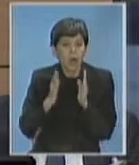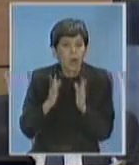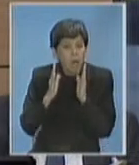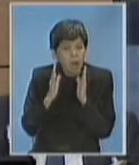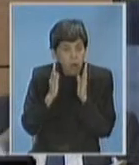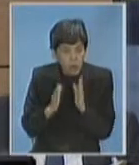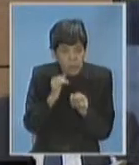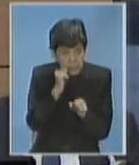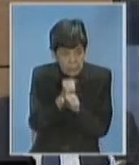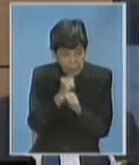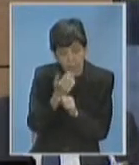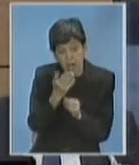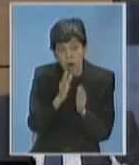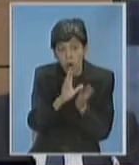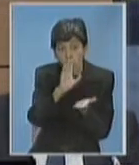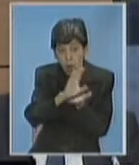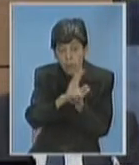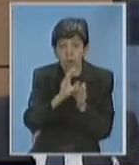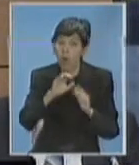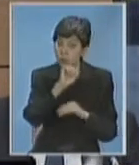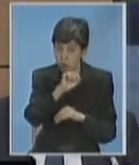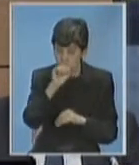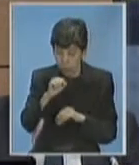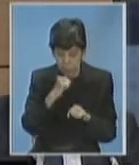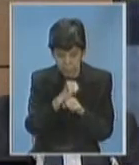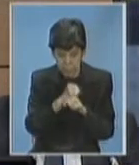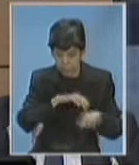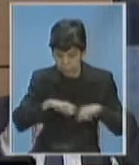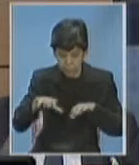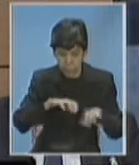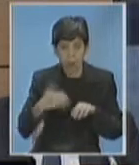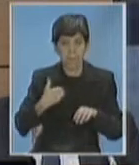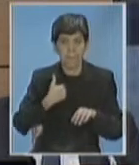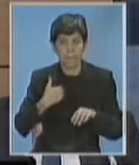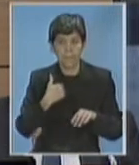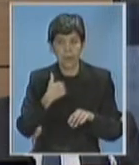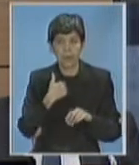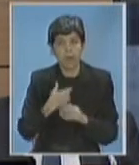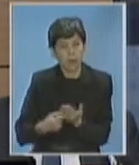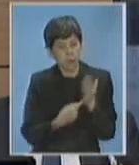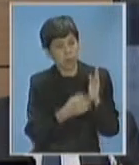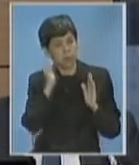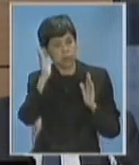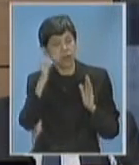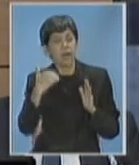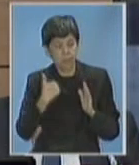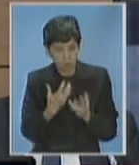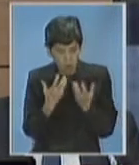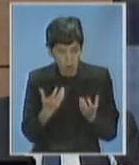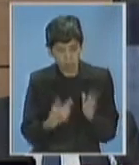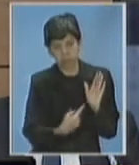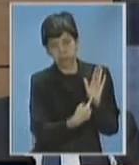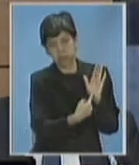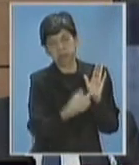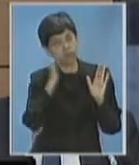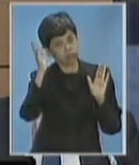ที่งบประมาณของสภาผู้แทนราษฎรได้จัดเตรียมเอกสารประกอบการอภิปรายพร้อมกับอุปกรณ์การอภิ